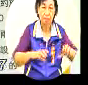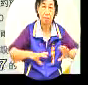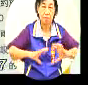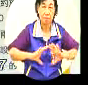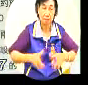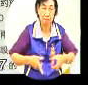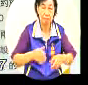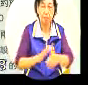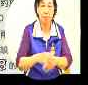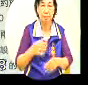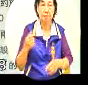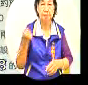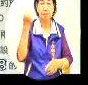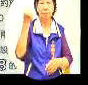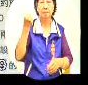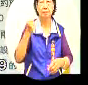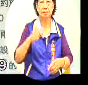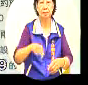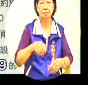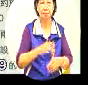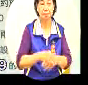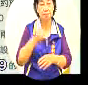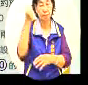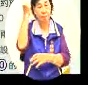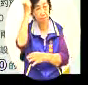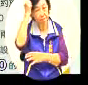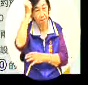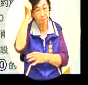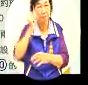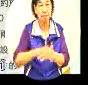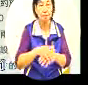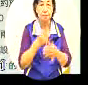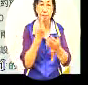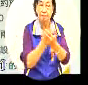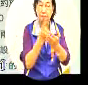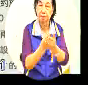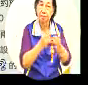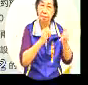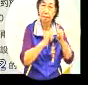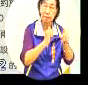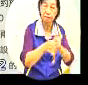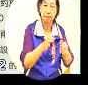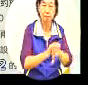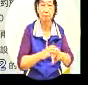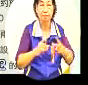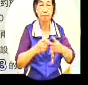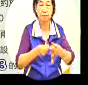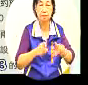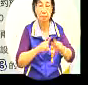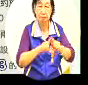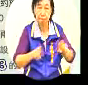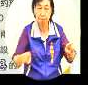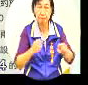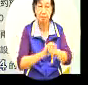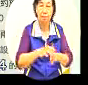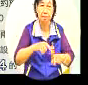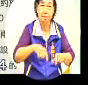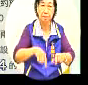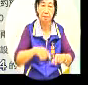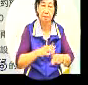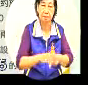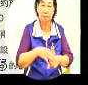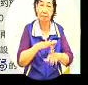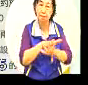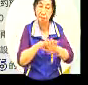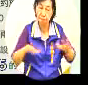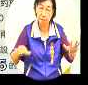权利了哈，士族的住房权，指的是任何人都有和平、安全、有尊严的居住在某处的权利。政